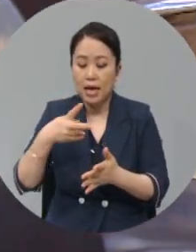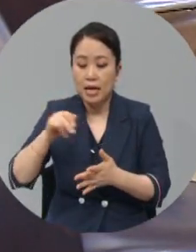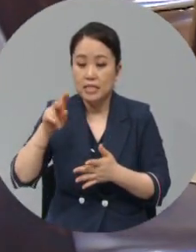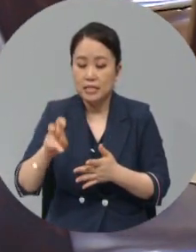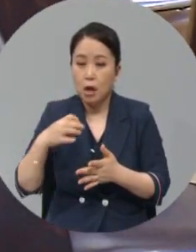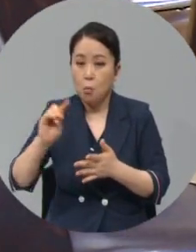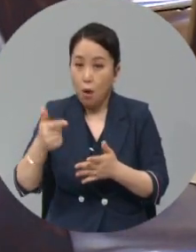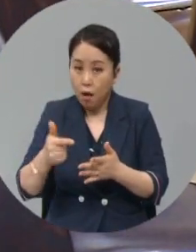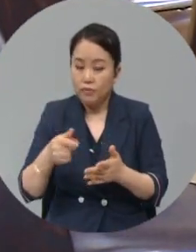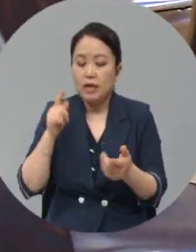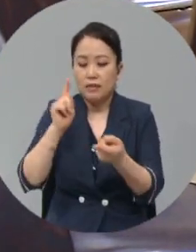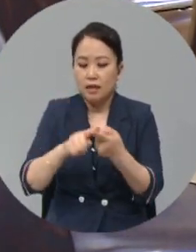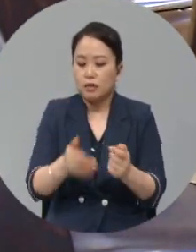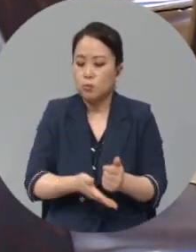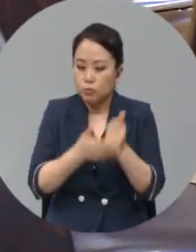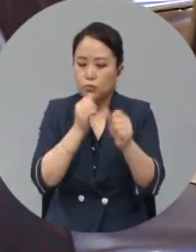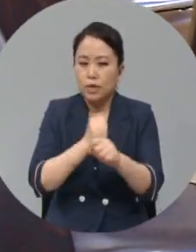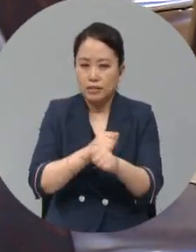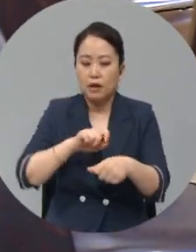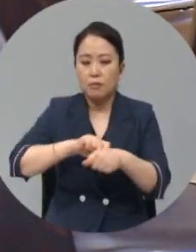존중해 형을 정했다고 설명했습니다